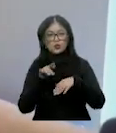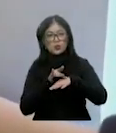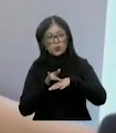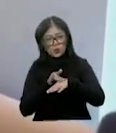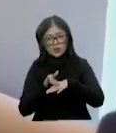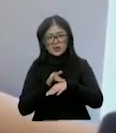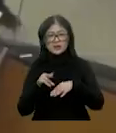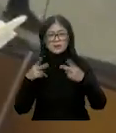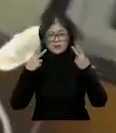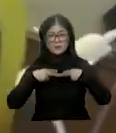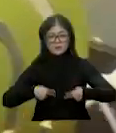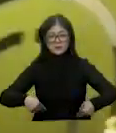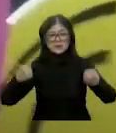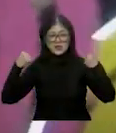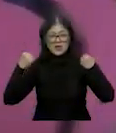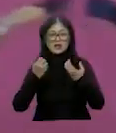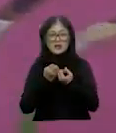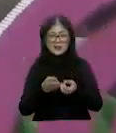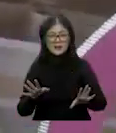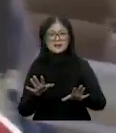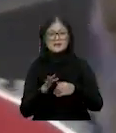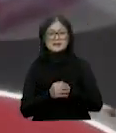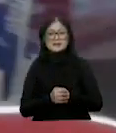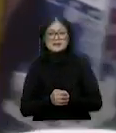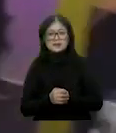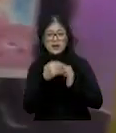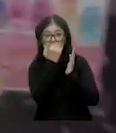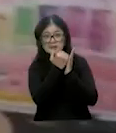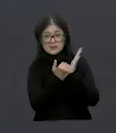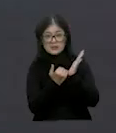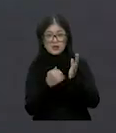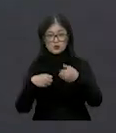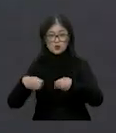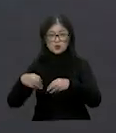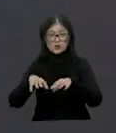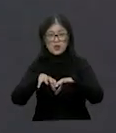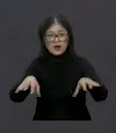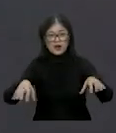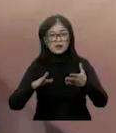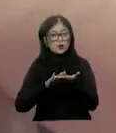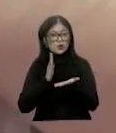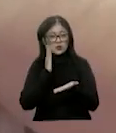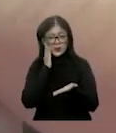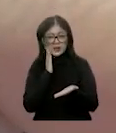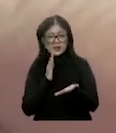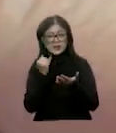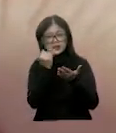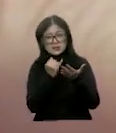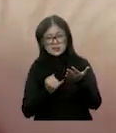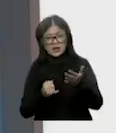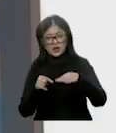secara gratis. Event ini juga menghadirkan beauty bazar dan sejumlah aktivitas seru termasuk nail art atau seni memperindah kuku.